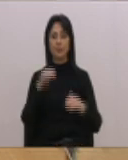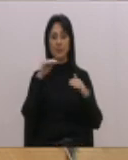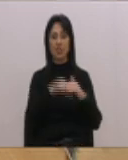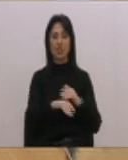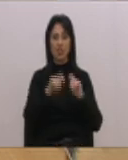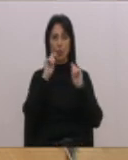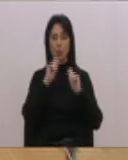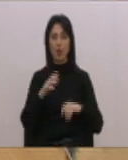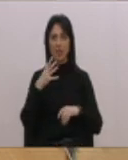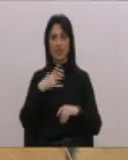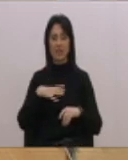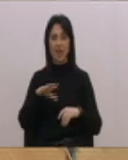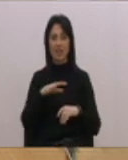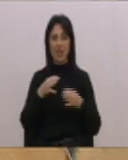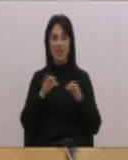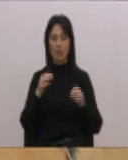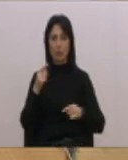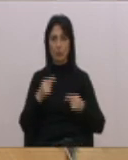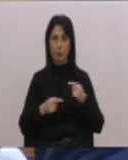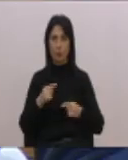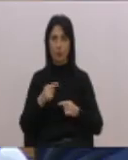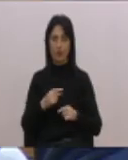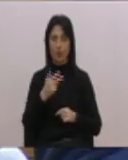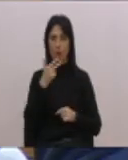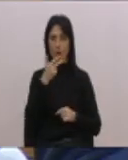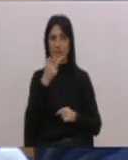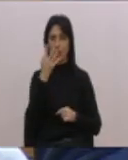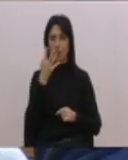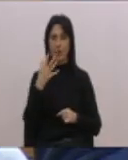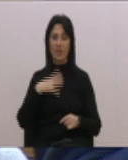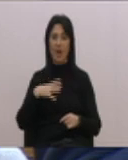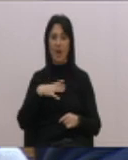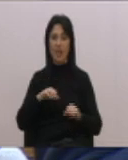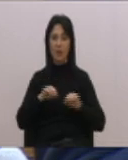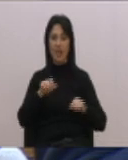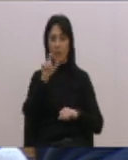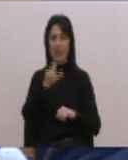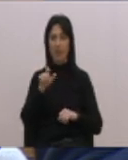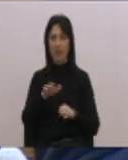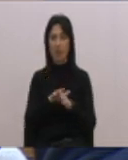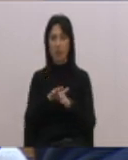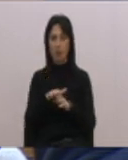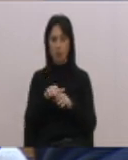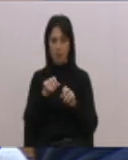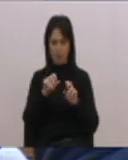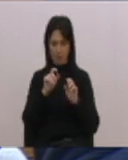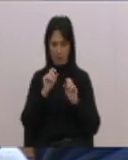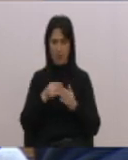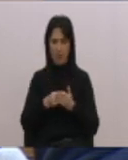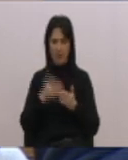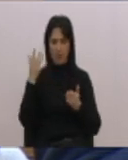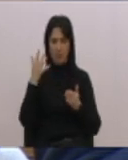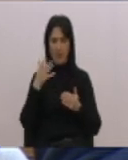აინის და საქართველოს თავისუფლებისთვის ბრძოლას. 34-მა ქართველმა გმირმა სრულიად შეგნებულად ყველაზე